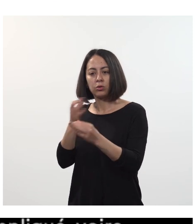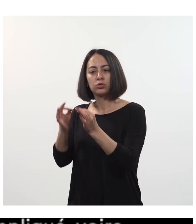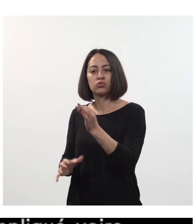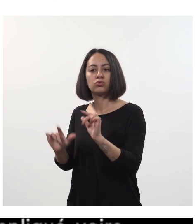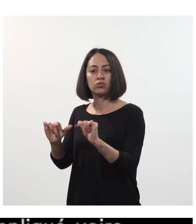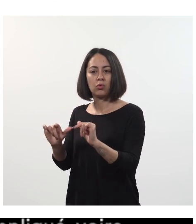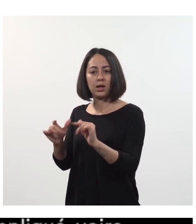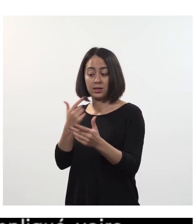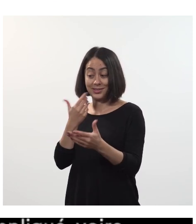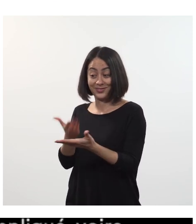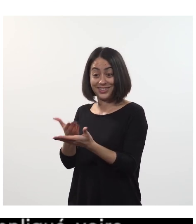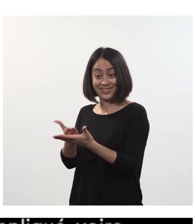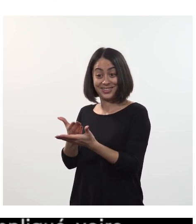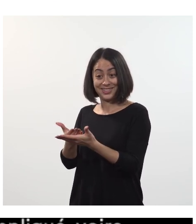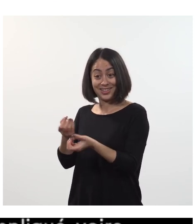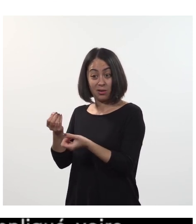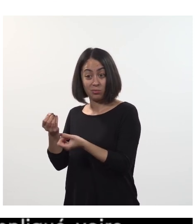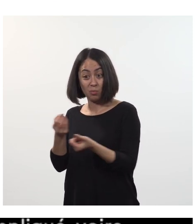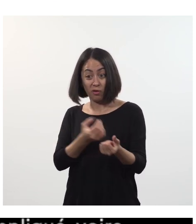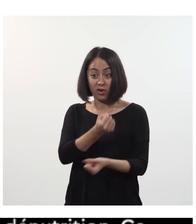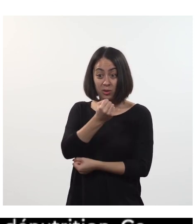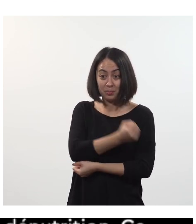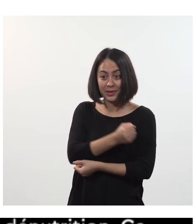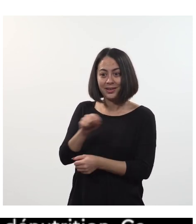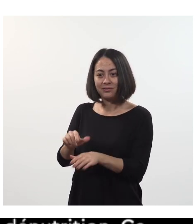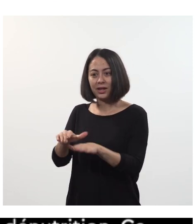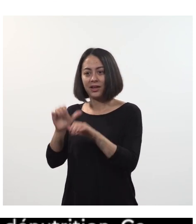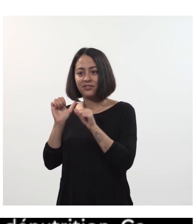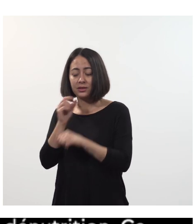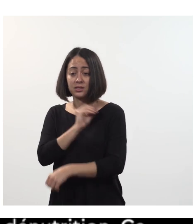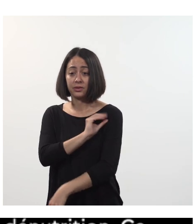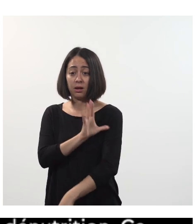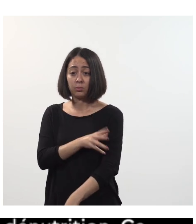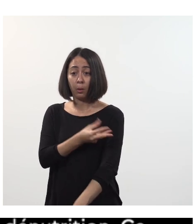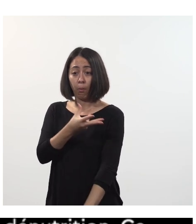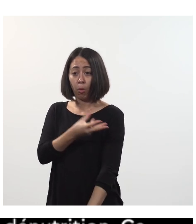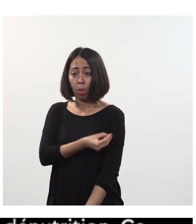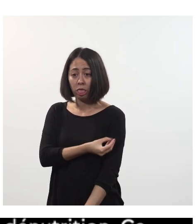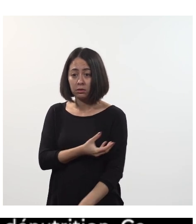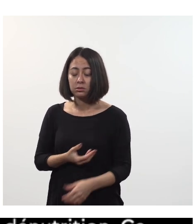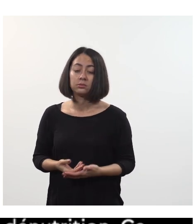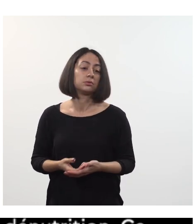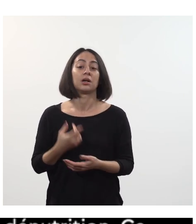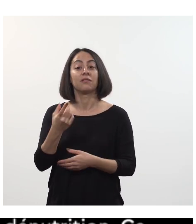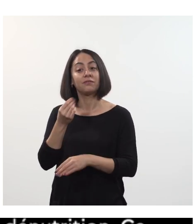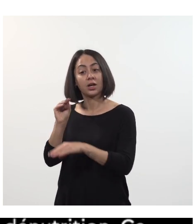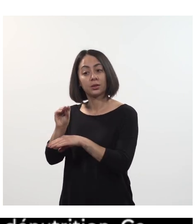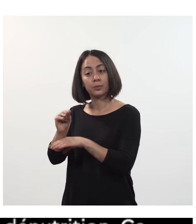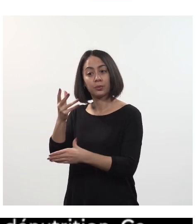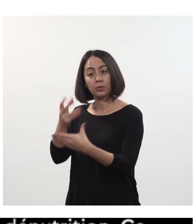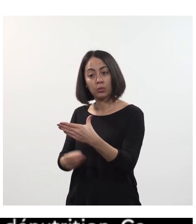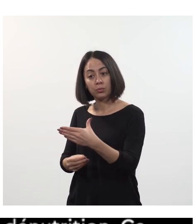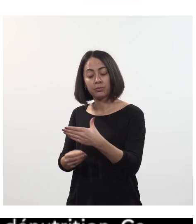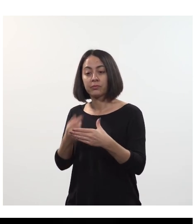facteurs d'aggravation hein, qui seront liés à la dénutrition. La perte de masse musculaire, hein, d'un côté, hein, liée à la dénutrition, l'augmentation de la masse grasse